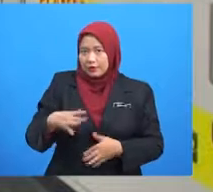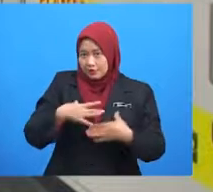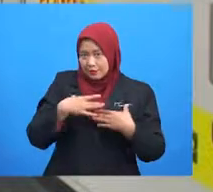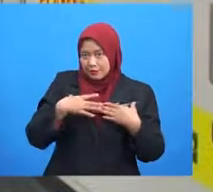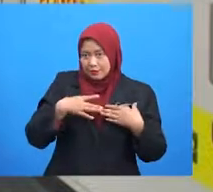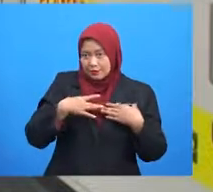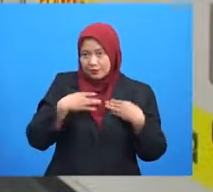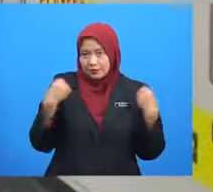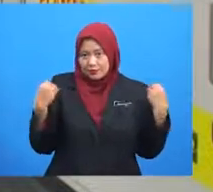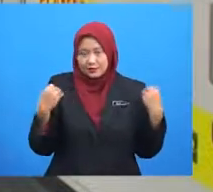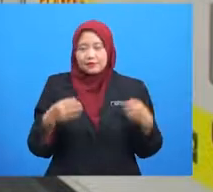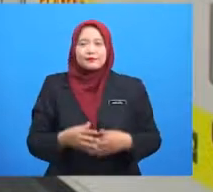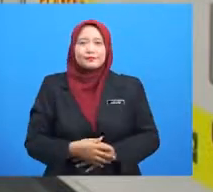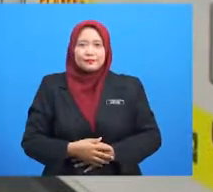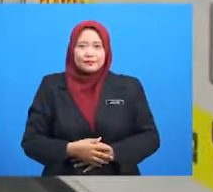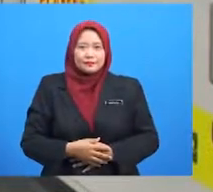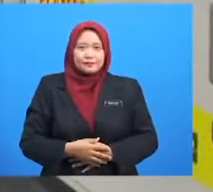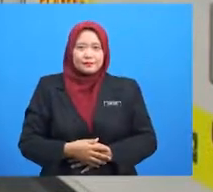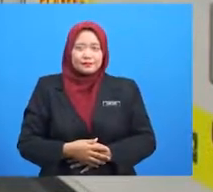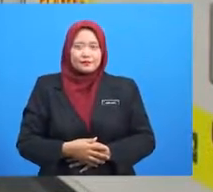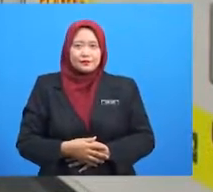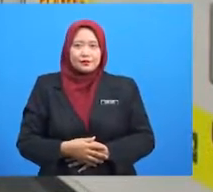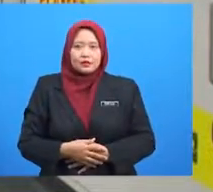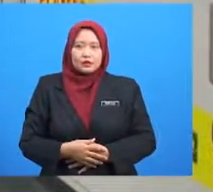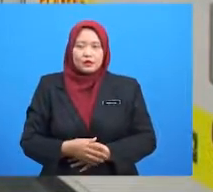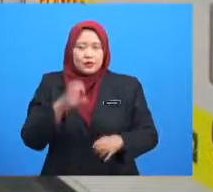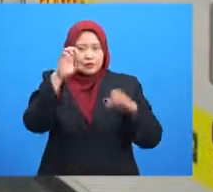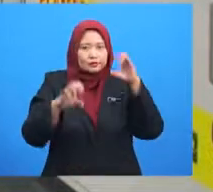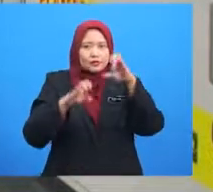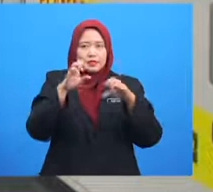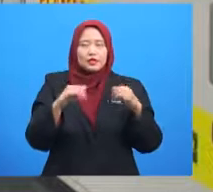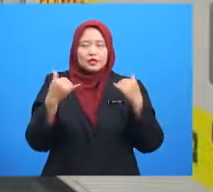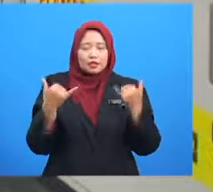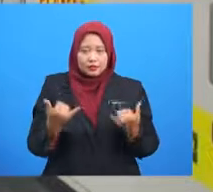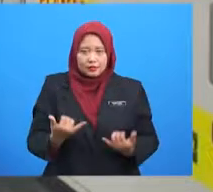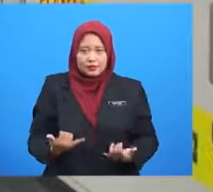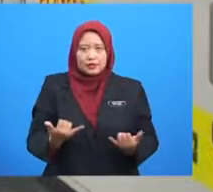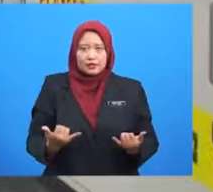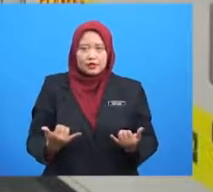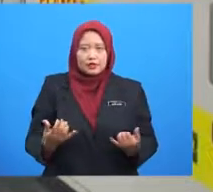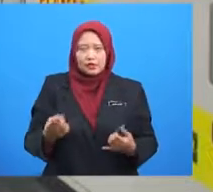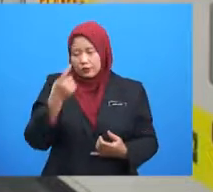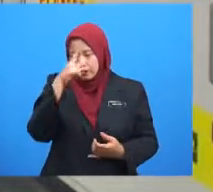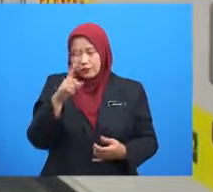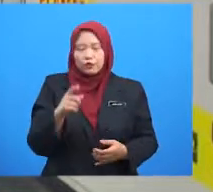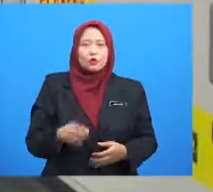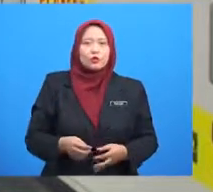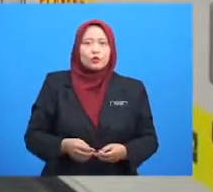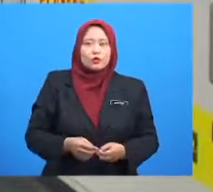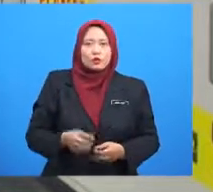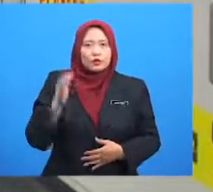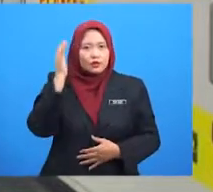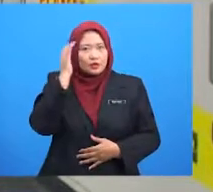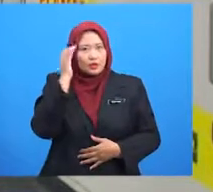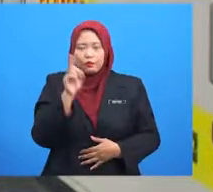buat eksperimen? Eksperimen ini akan menentukan objek mana yang menyerap air